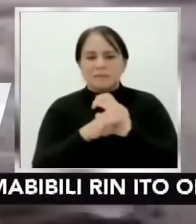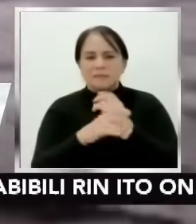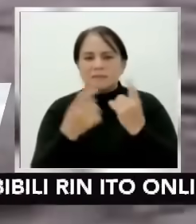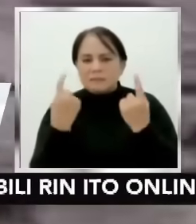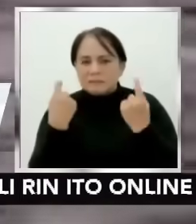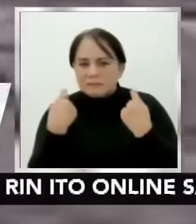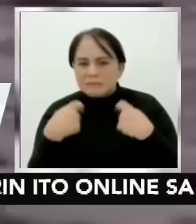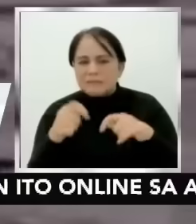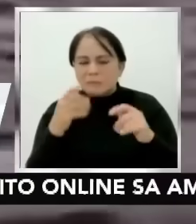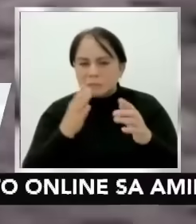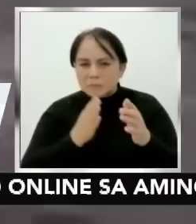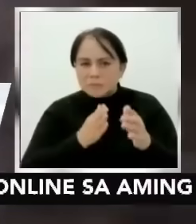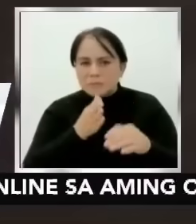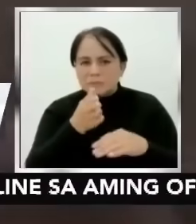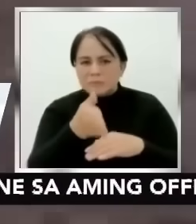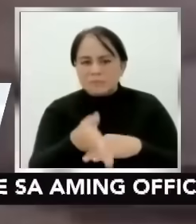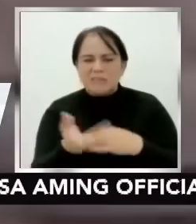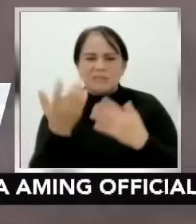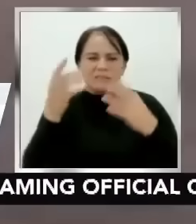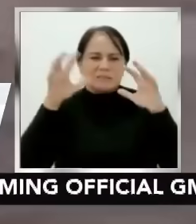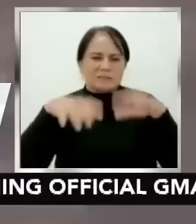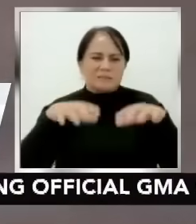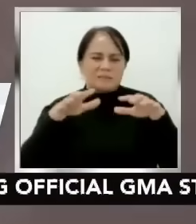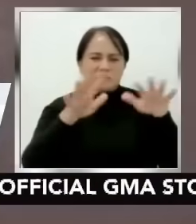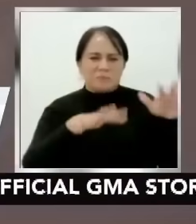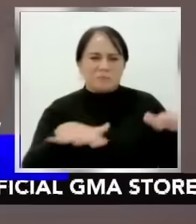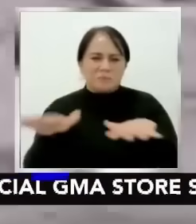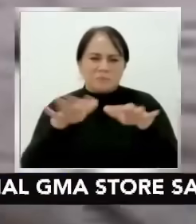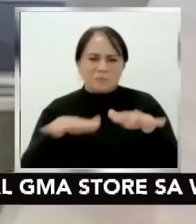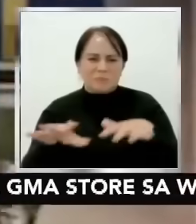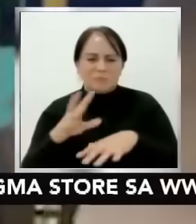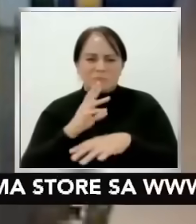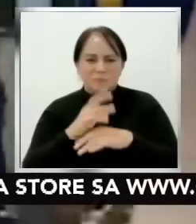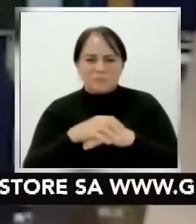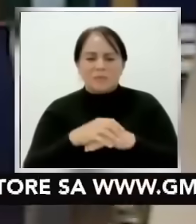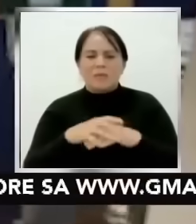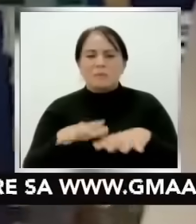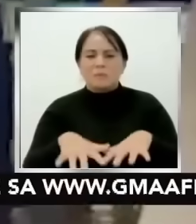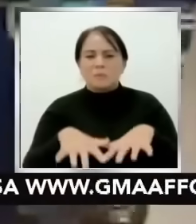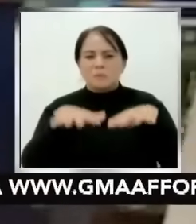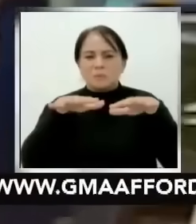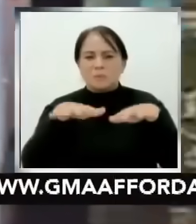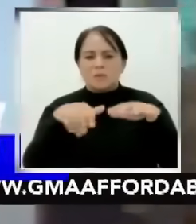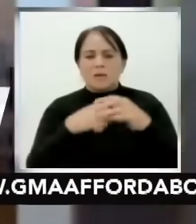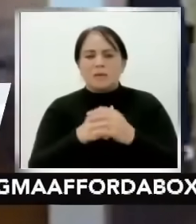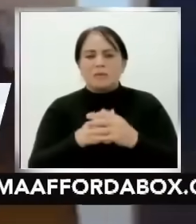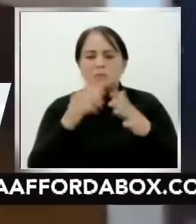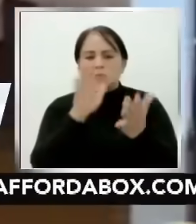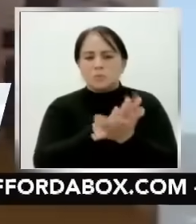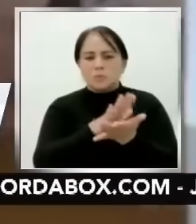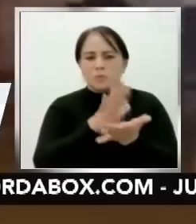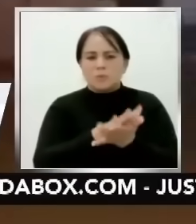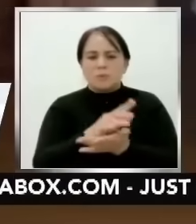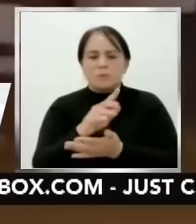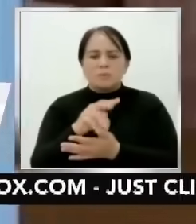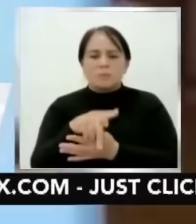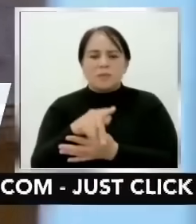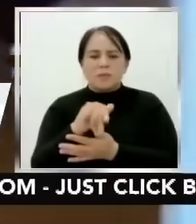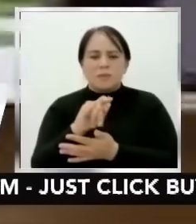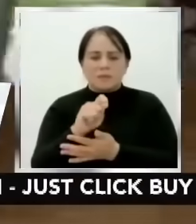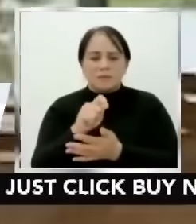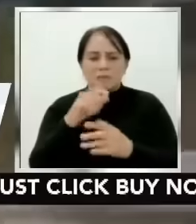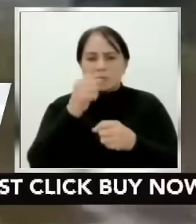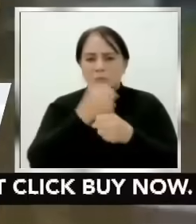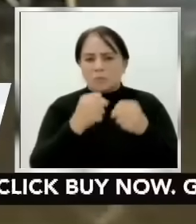ring tumawid kahit malakas ang agos ng tubig. Nalubog naman sa baha ang isang paaralan sa Pikit, Cotabato, kaya sinuspinde